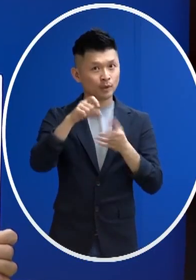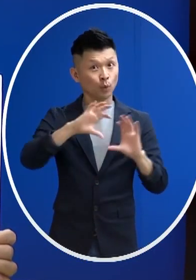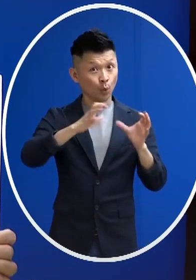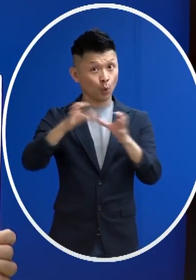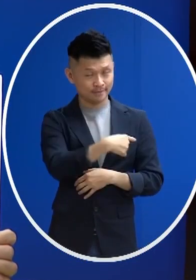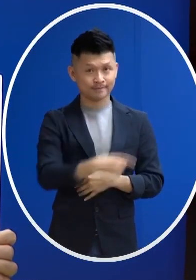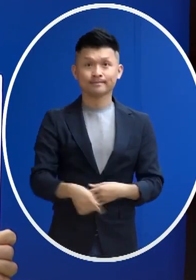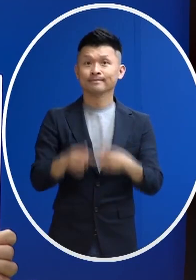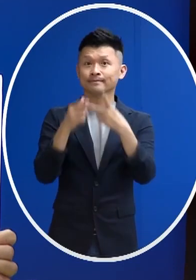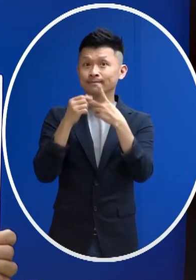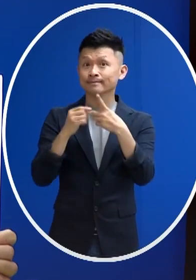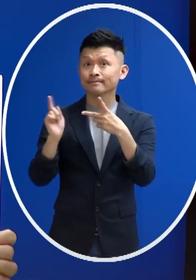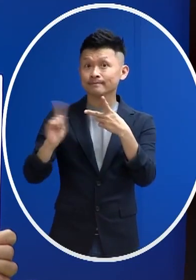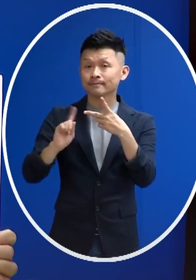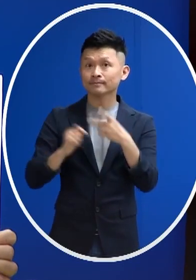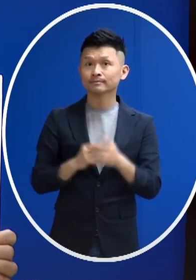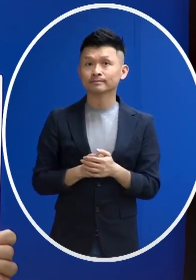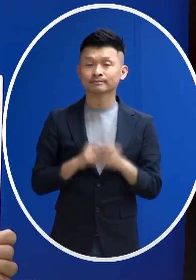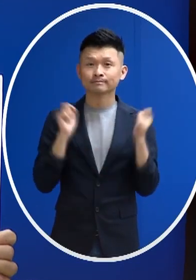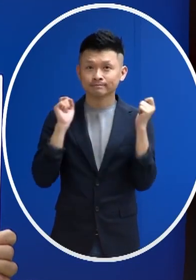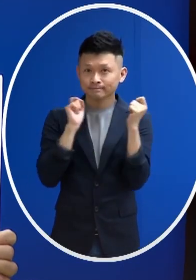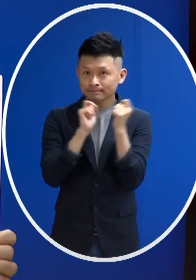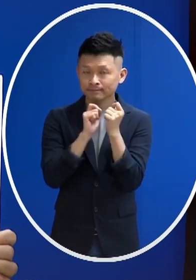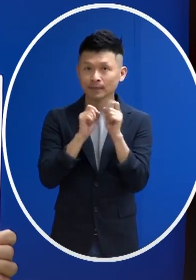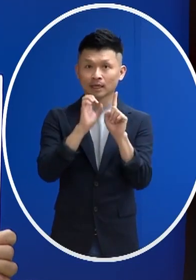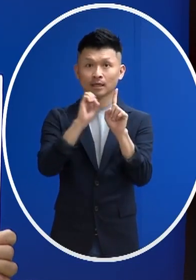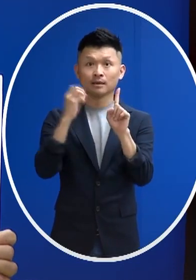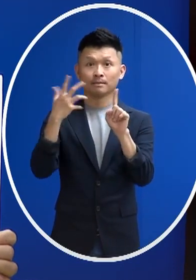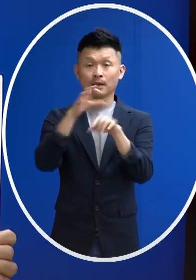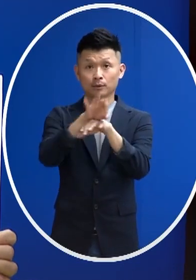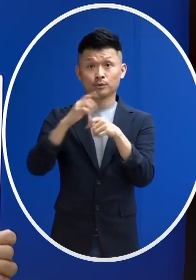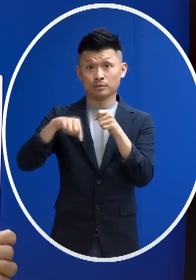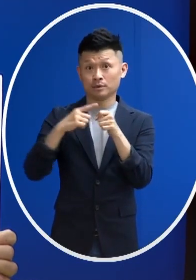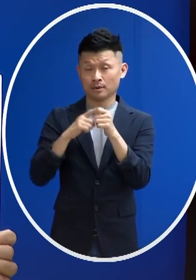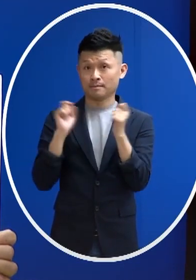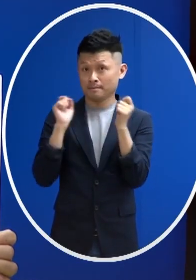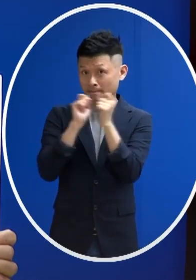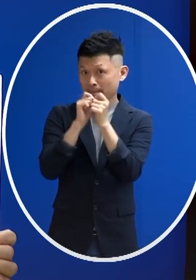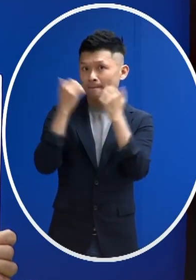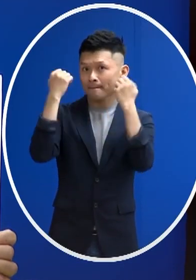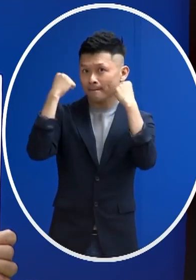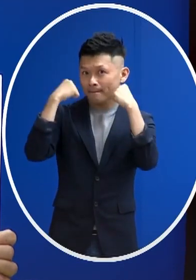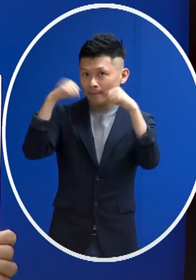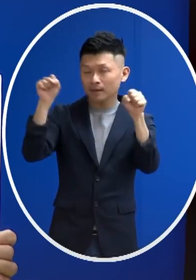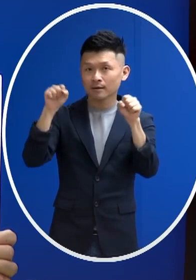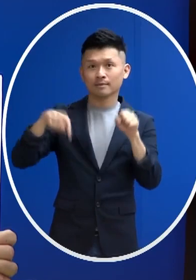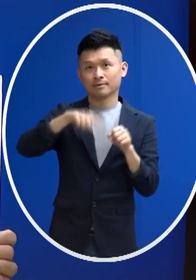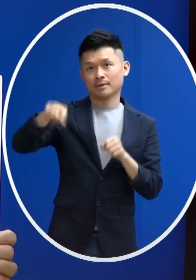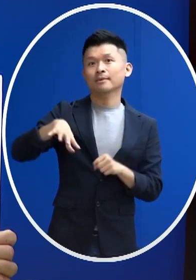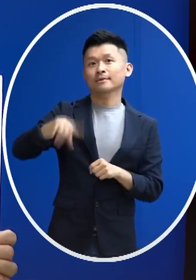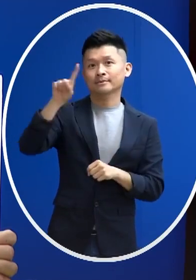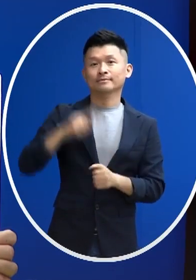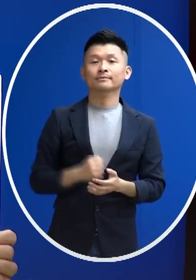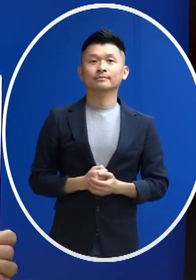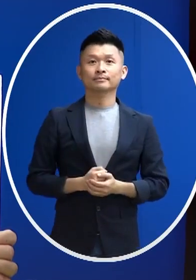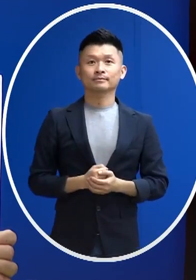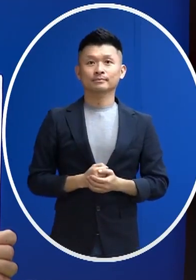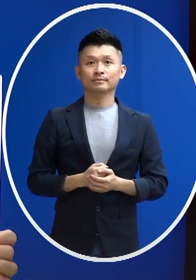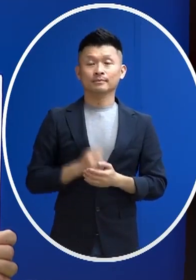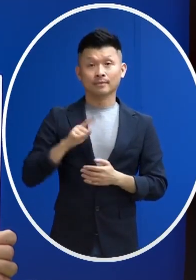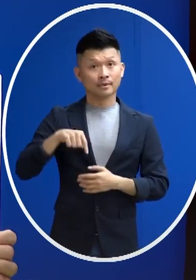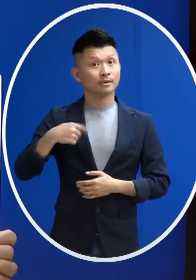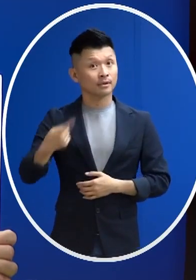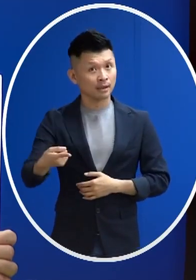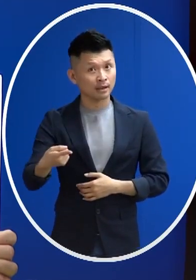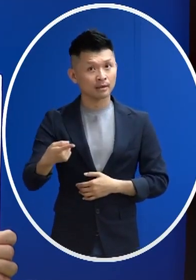那第二个是我们会以应届就是108学年度应届毕业生为优先，之后才会